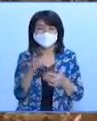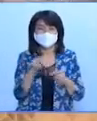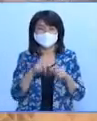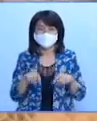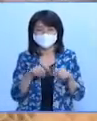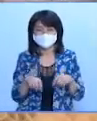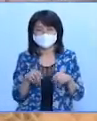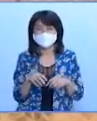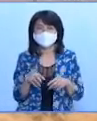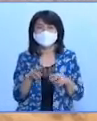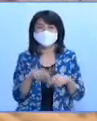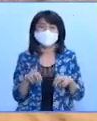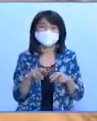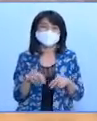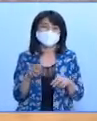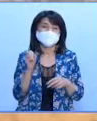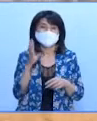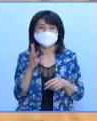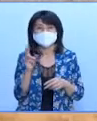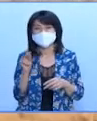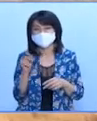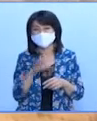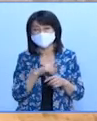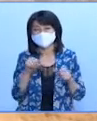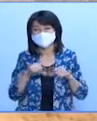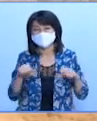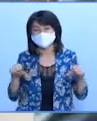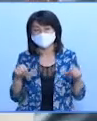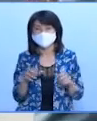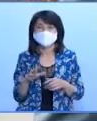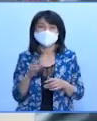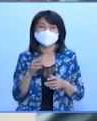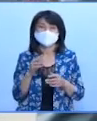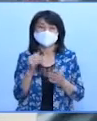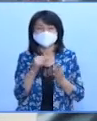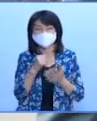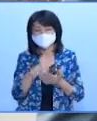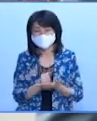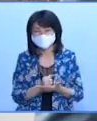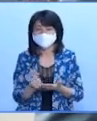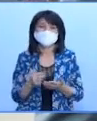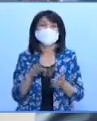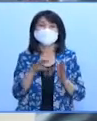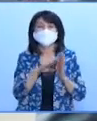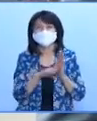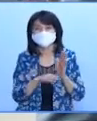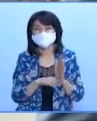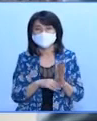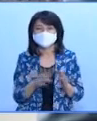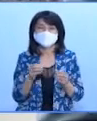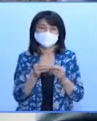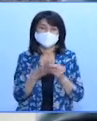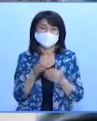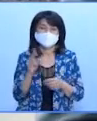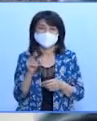С 14 числа было заседание комиссии, утвержден график природоохранных попусков. Соответственно, с 15